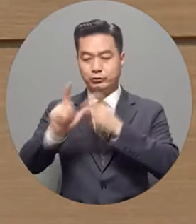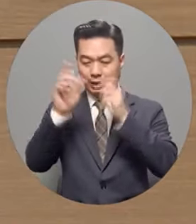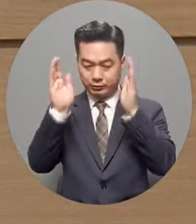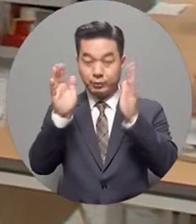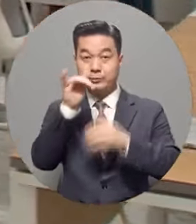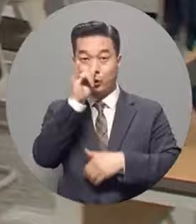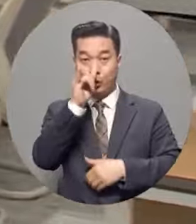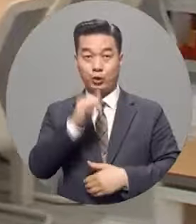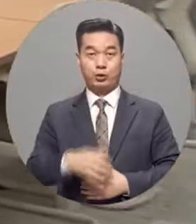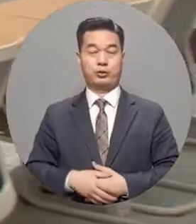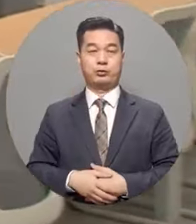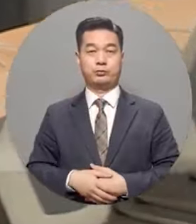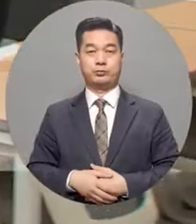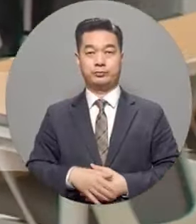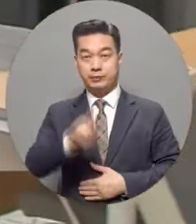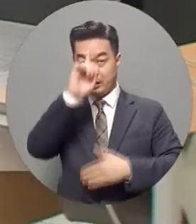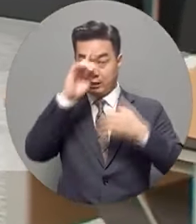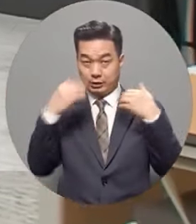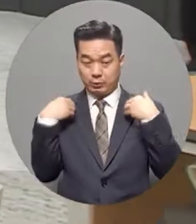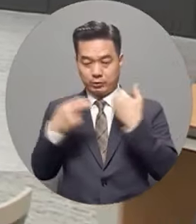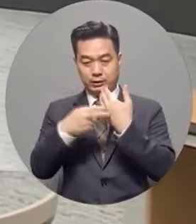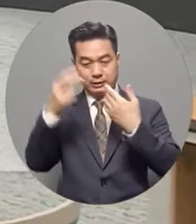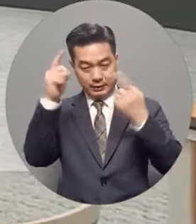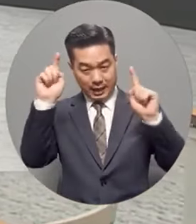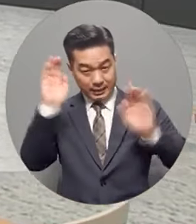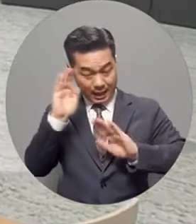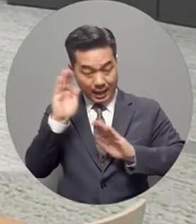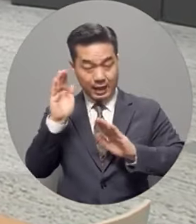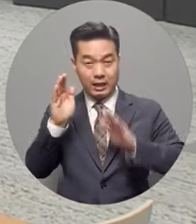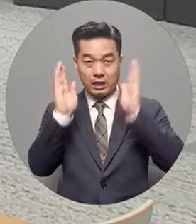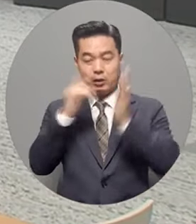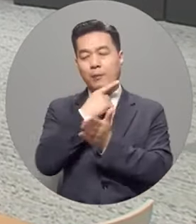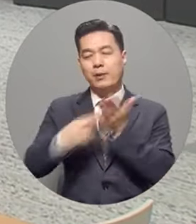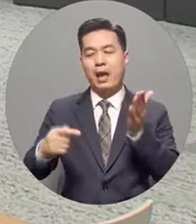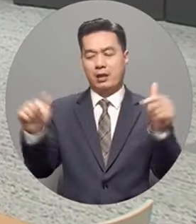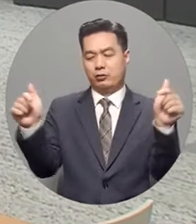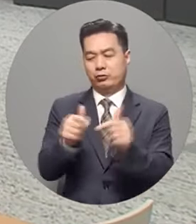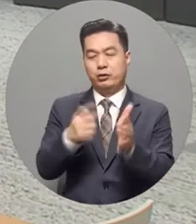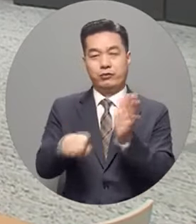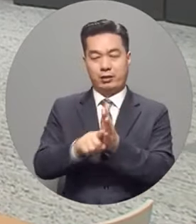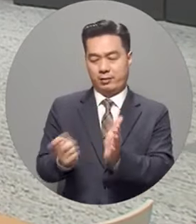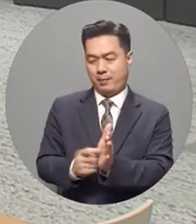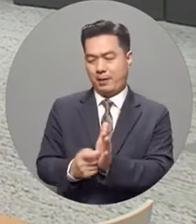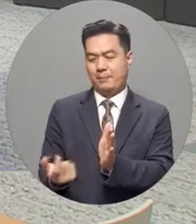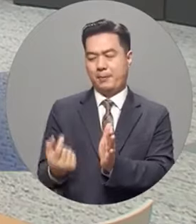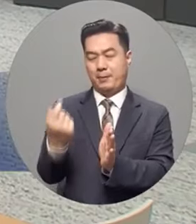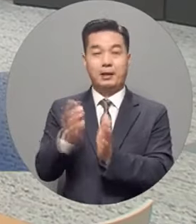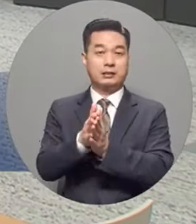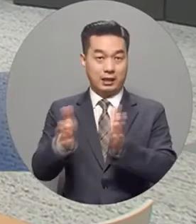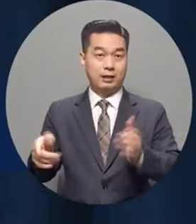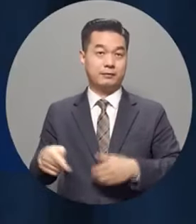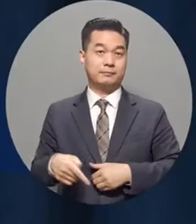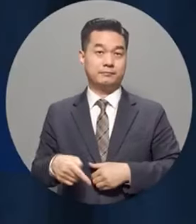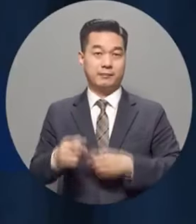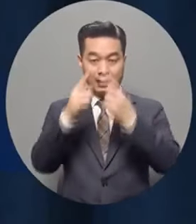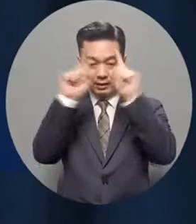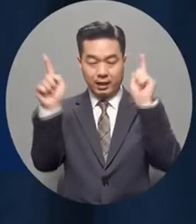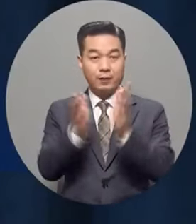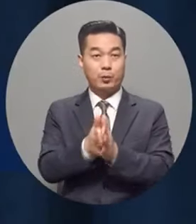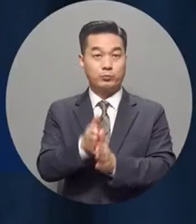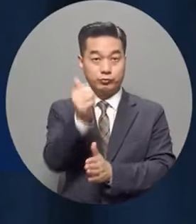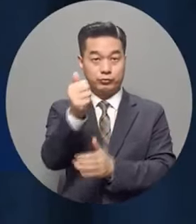재개합니다. 정부는 의대생들 피해를 최소화하기 위해 수업 재개가 시급했다고 밝혔습니다. 대학 본부와